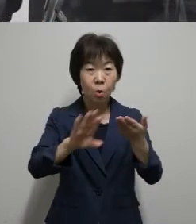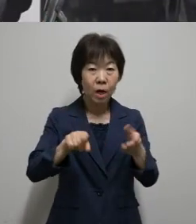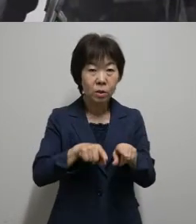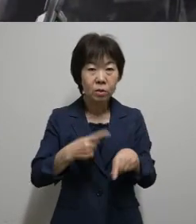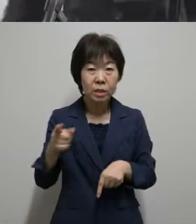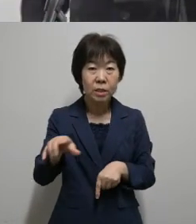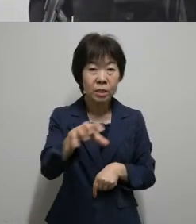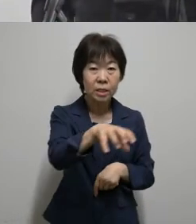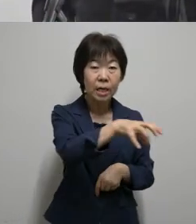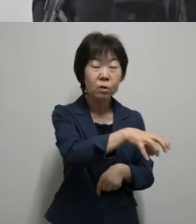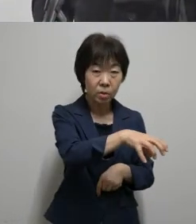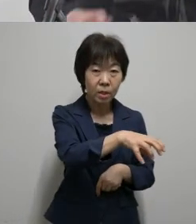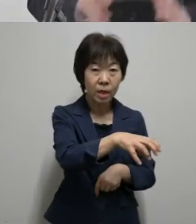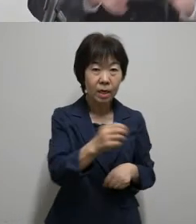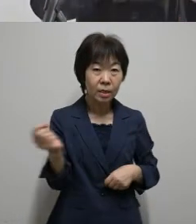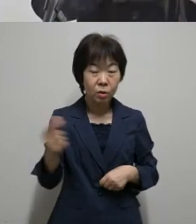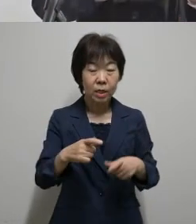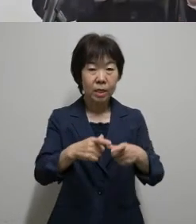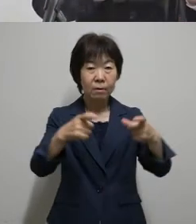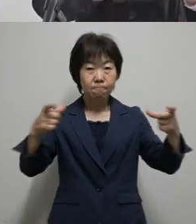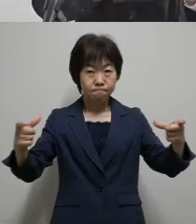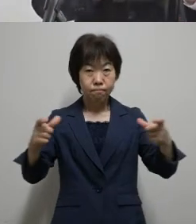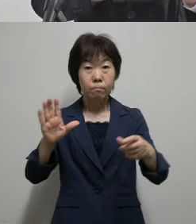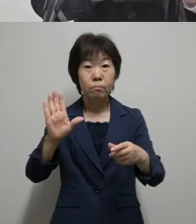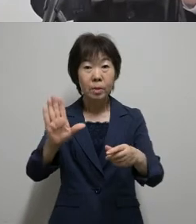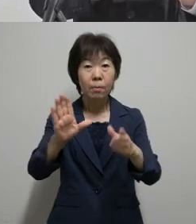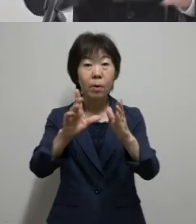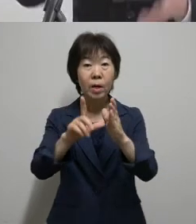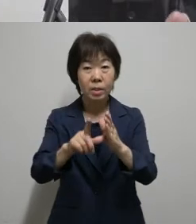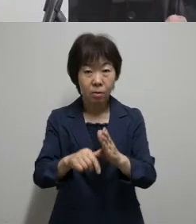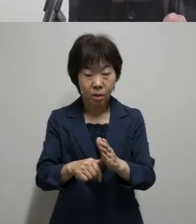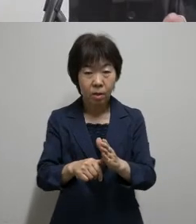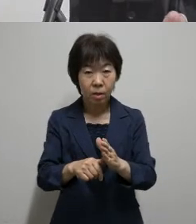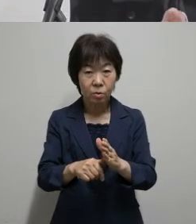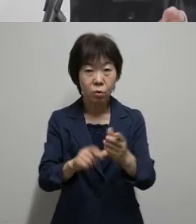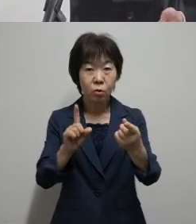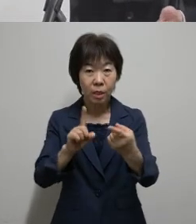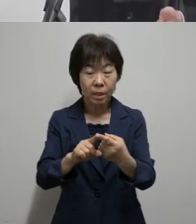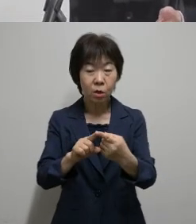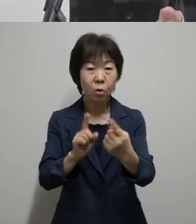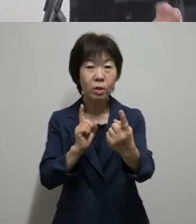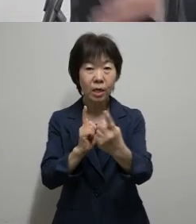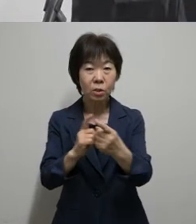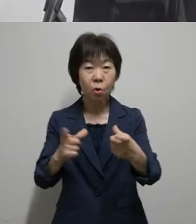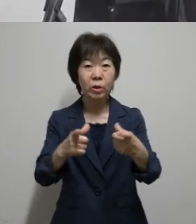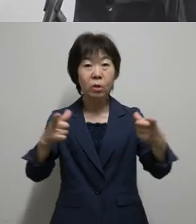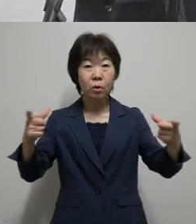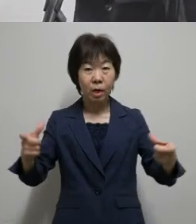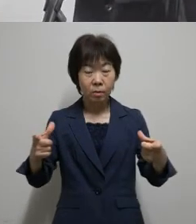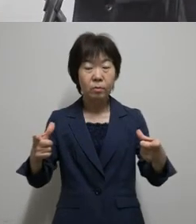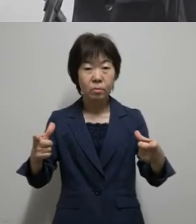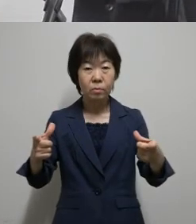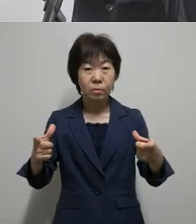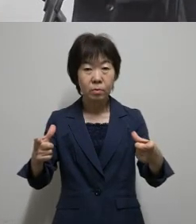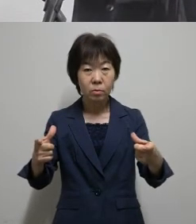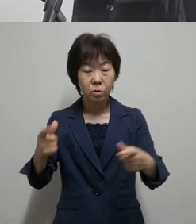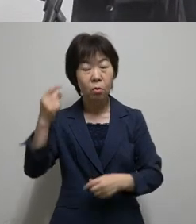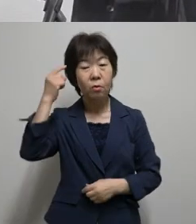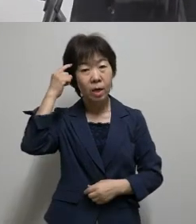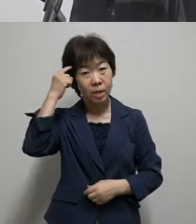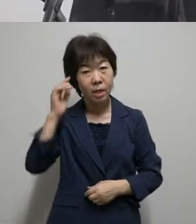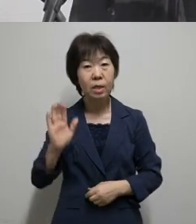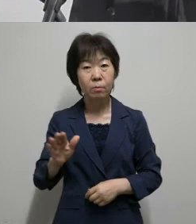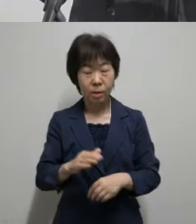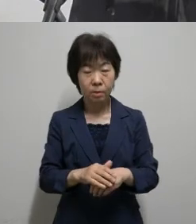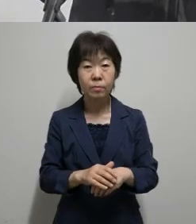福島市郡山市あるいは他の自治体において急激な拡大があった場合には当然その適用対象